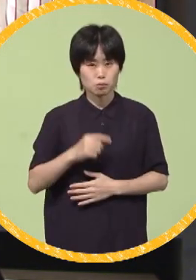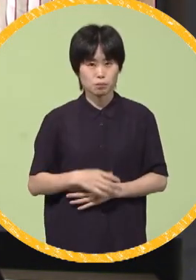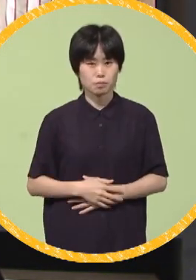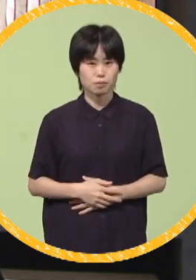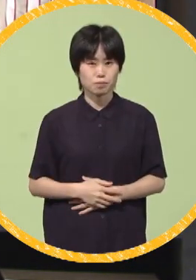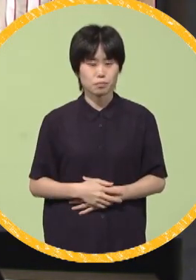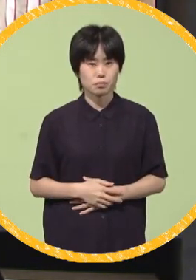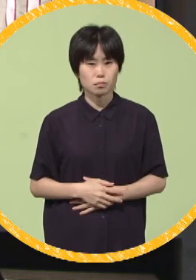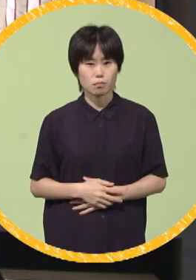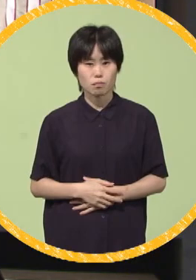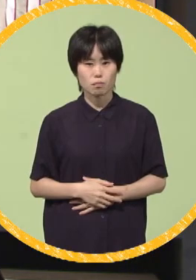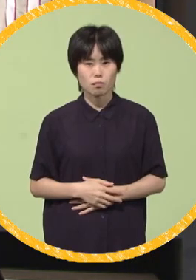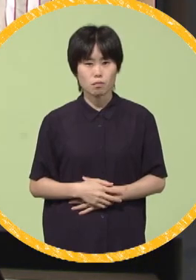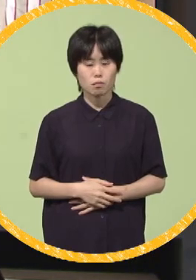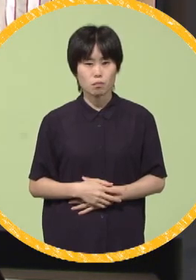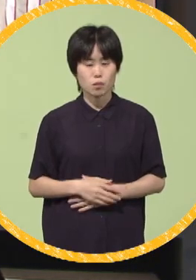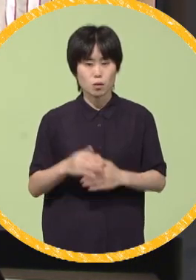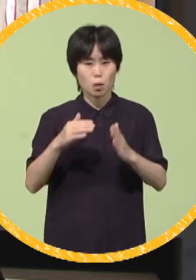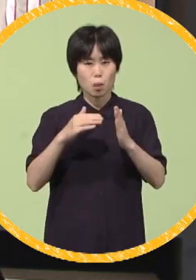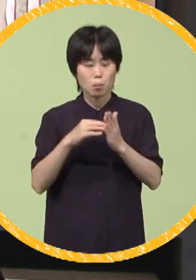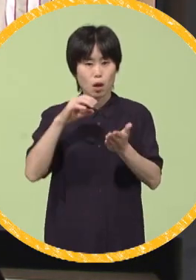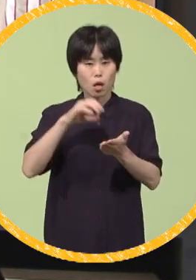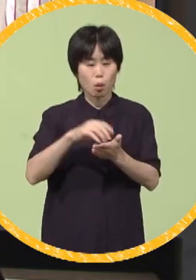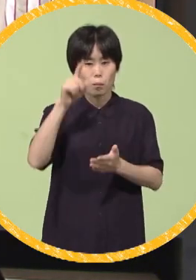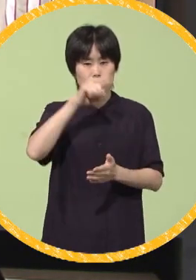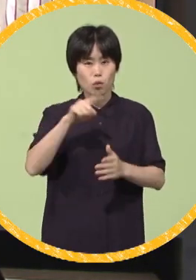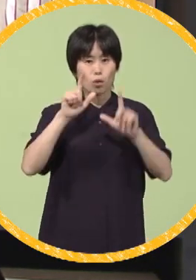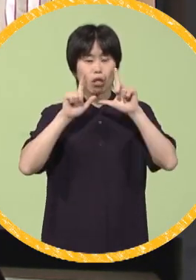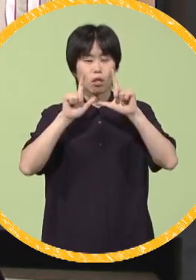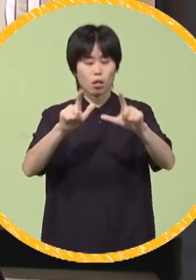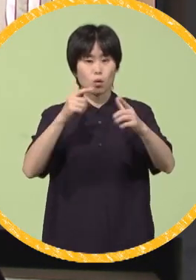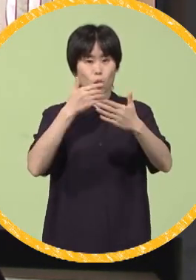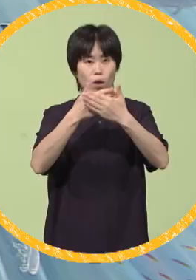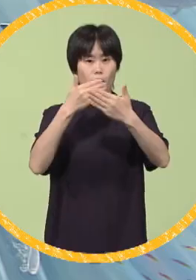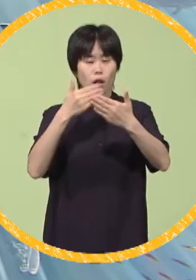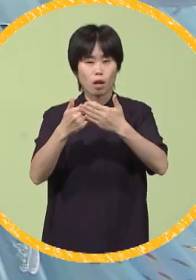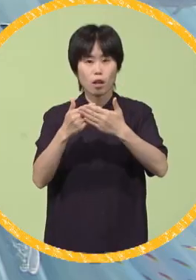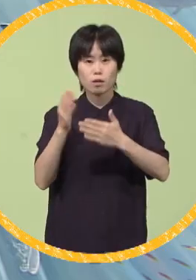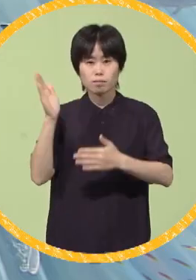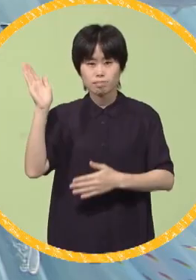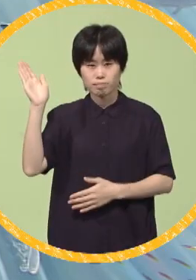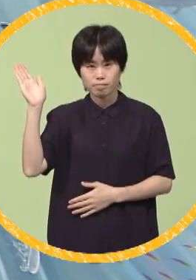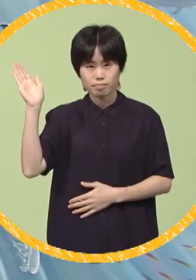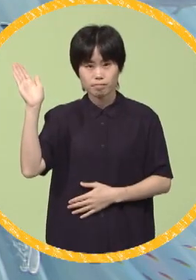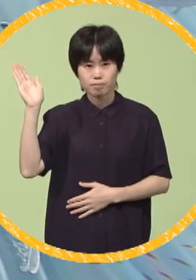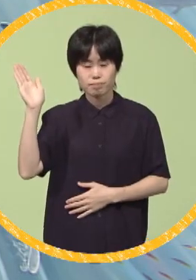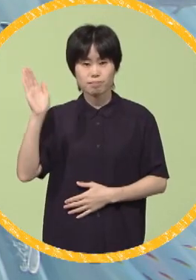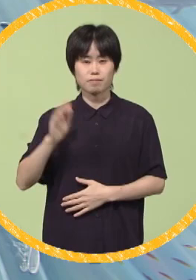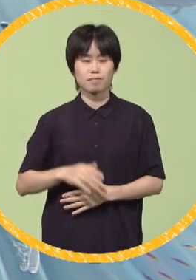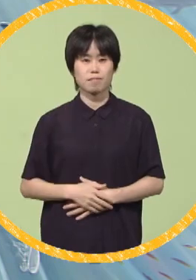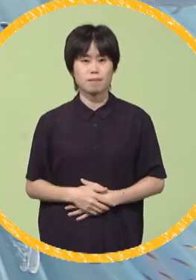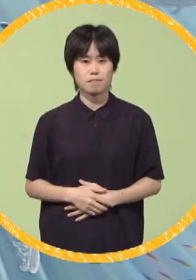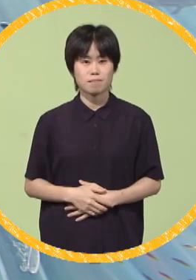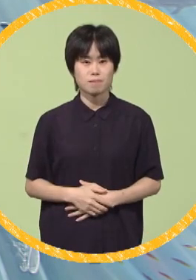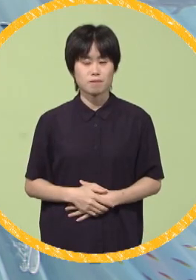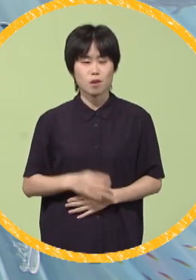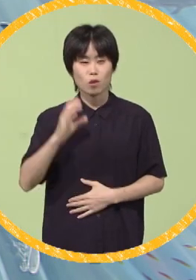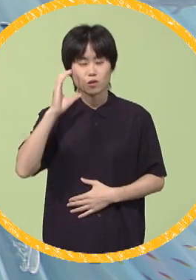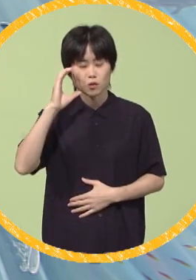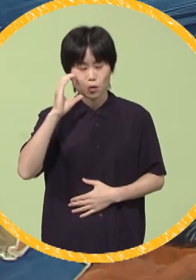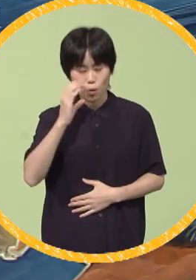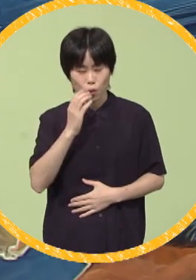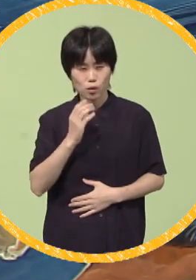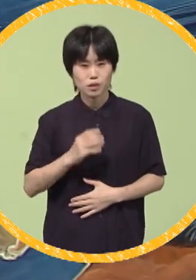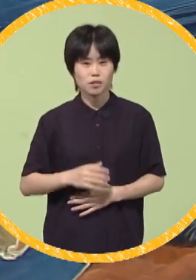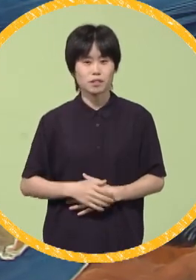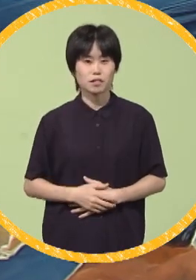ですね、このプラゴミゼロ宣言の動画で制作していた、はい、クジラの作品をお借りしました。 いやー、これすごいです